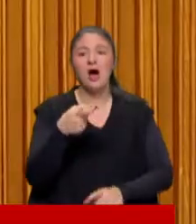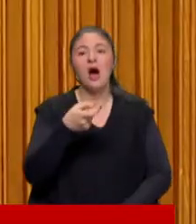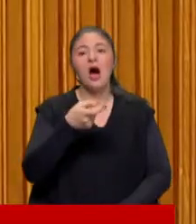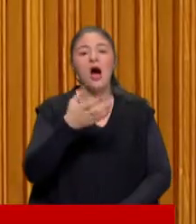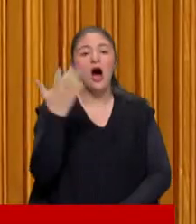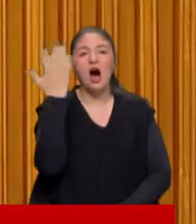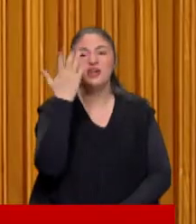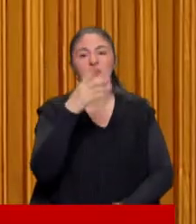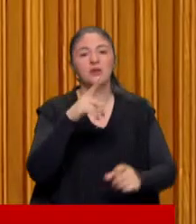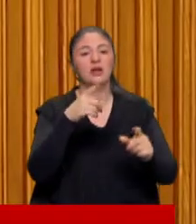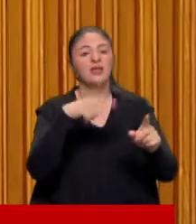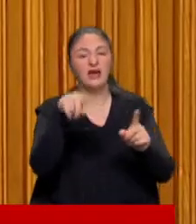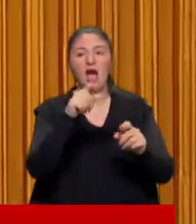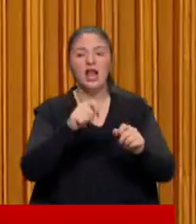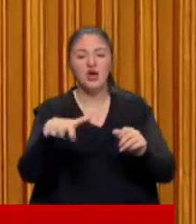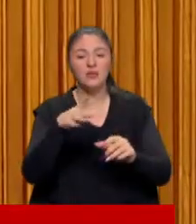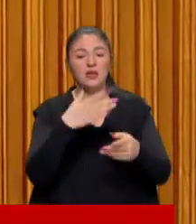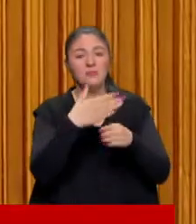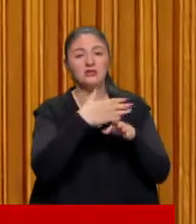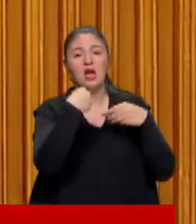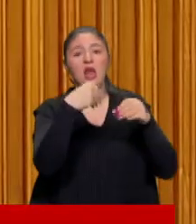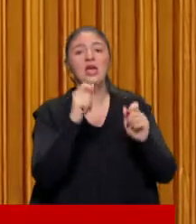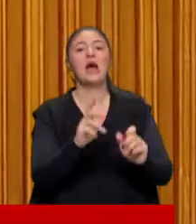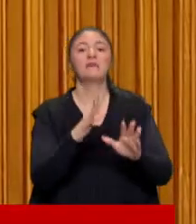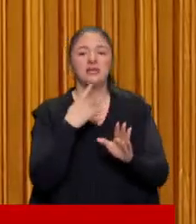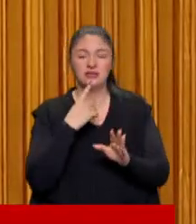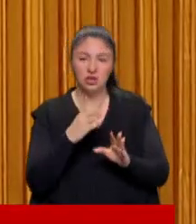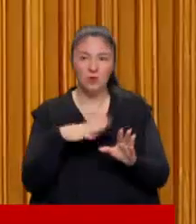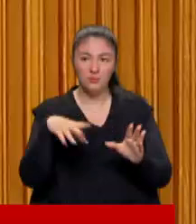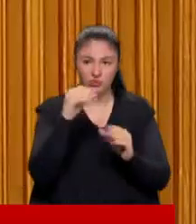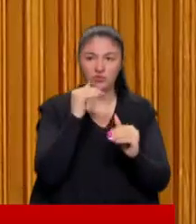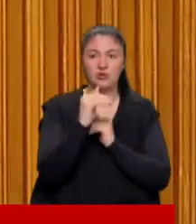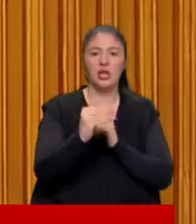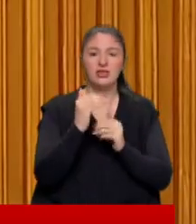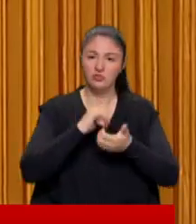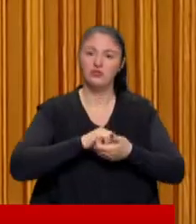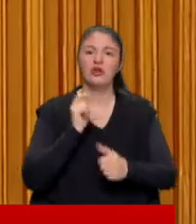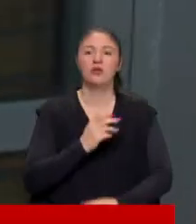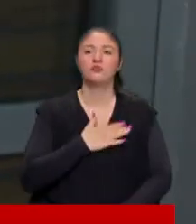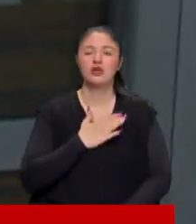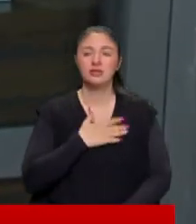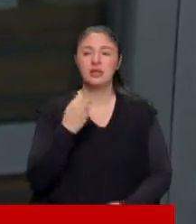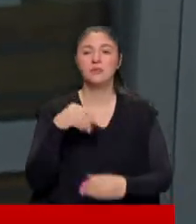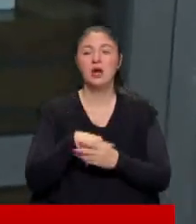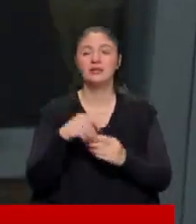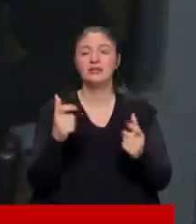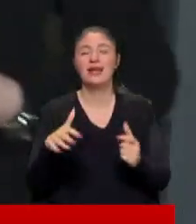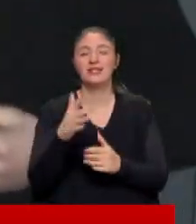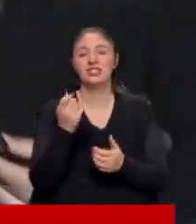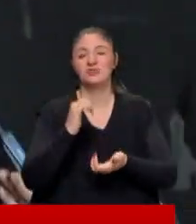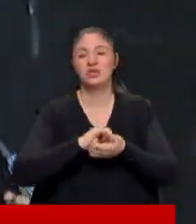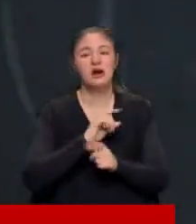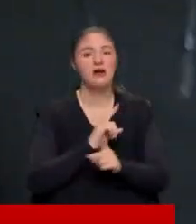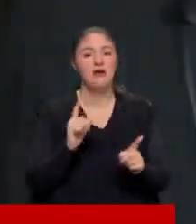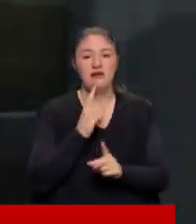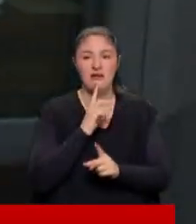şeyhlerine arsalarımızı helikopterden pazarlamasın diye bütün milletimizle ittifak yapacağız. İyi Parti'nin yerelde işbirliğine